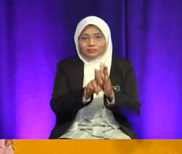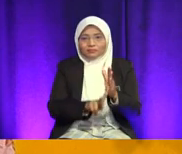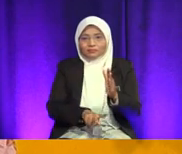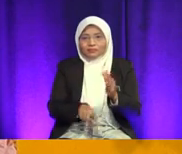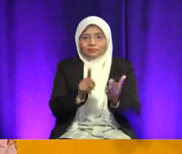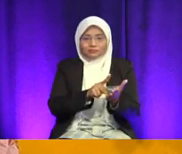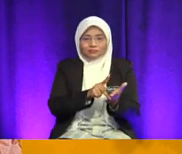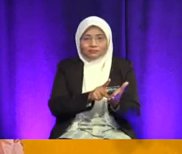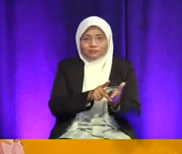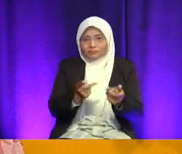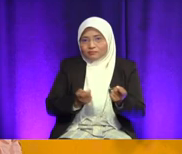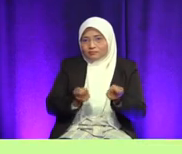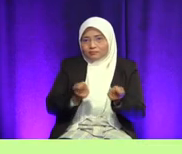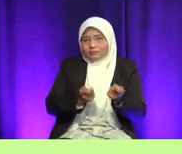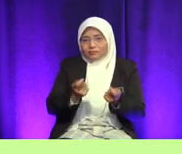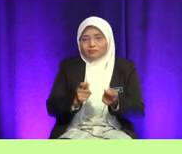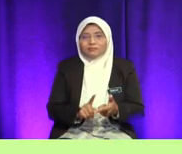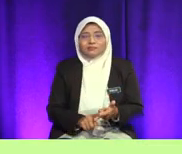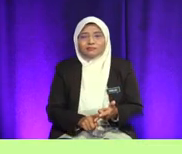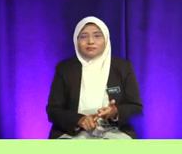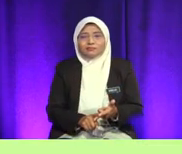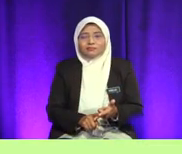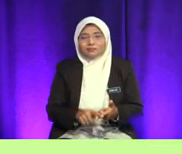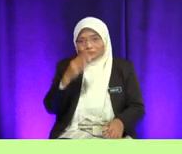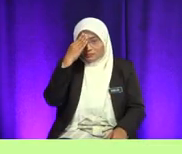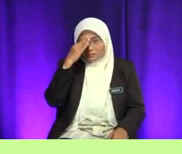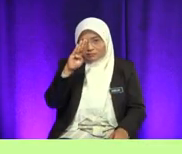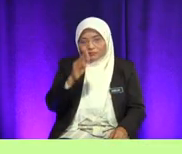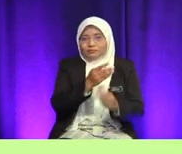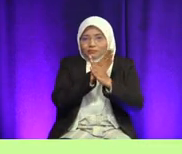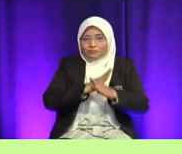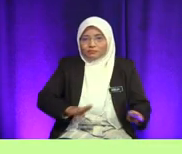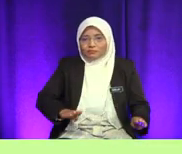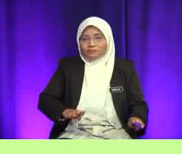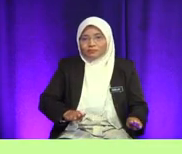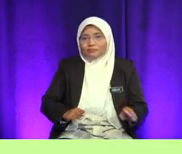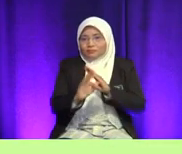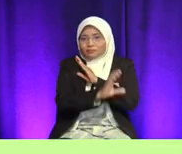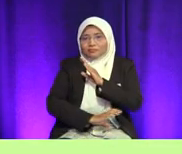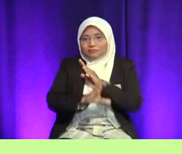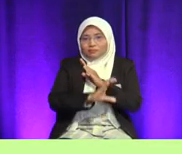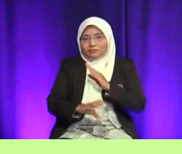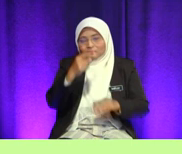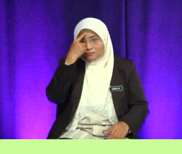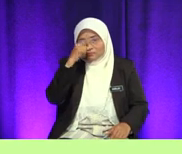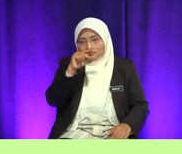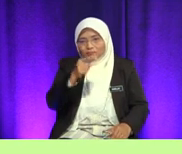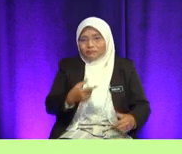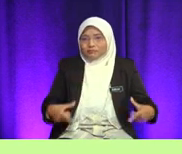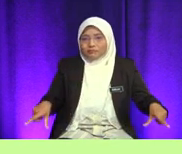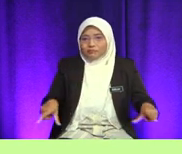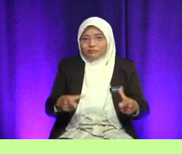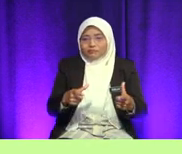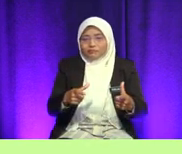berdaulat maka ia memberi kebebasan kepada negara untuk menjalankan urusan pentabiran tanpa campur tangan